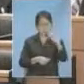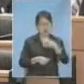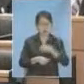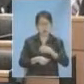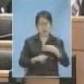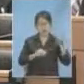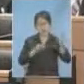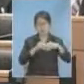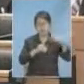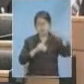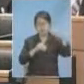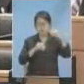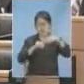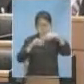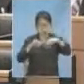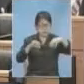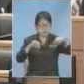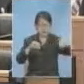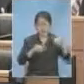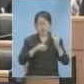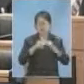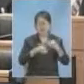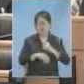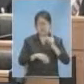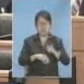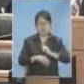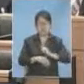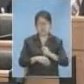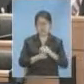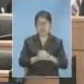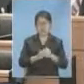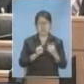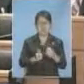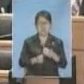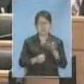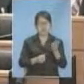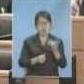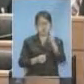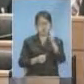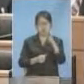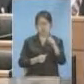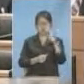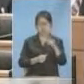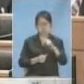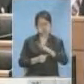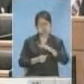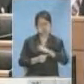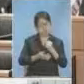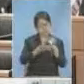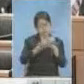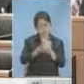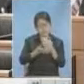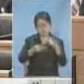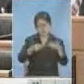นะครับเขาก็จะอาศัยองค์กรปกครองส่วนท้องถิ่นในการที่จะให้มาดูแลในการที่จะให้ในการออกค่าไฟฟ้านะ